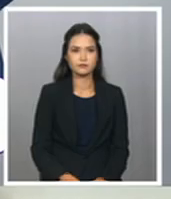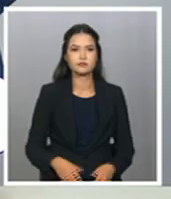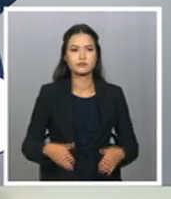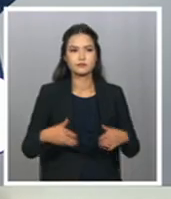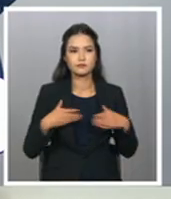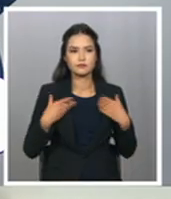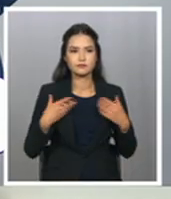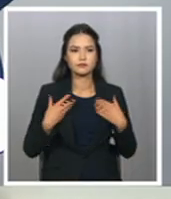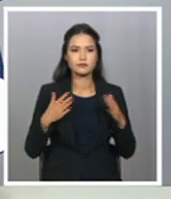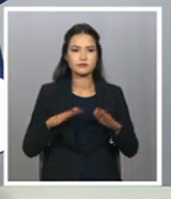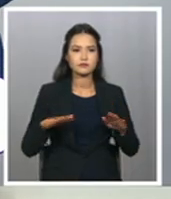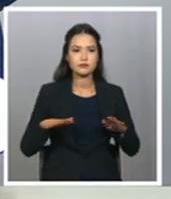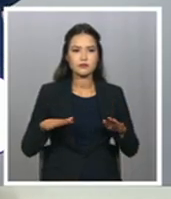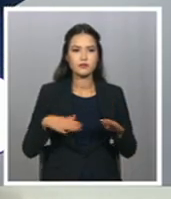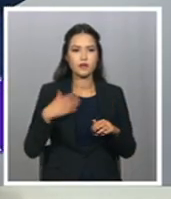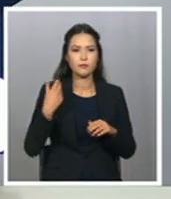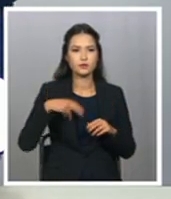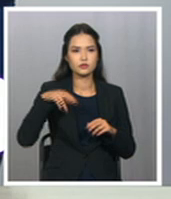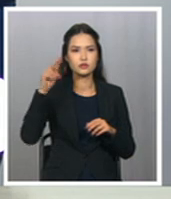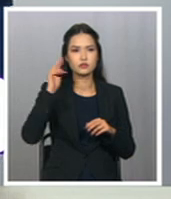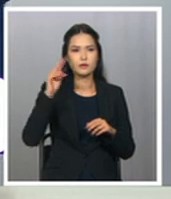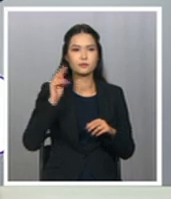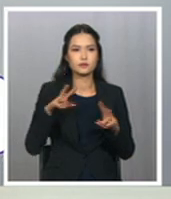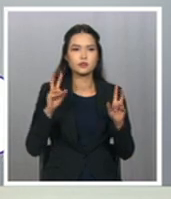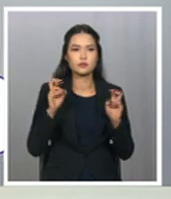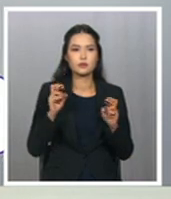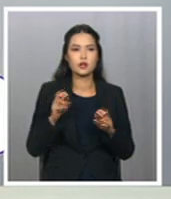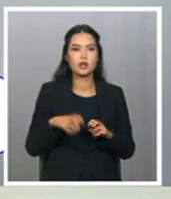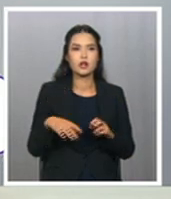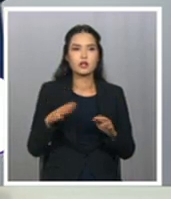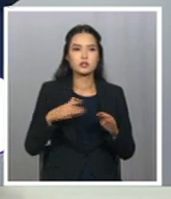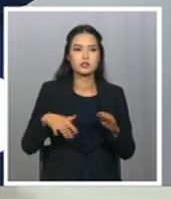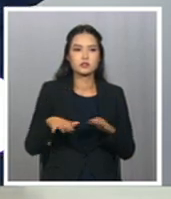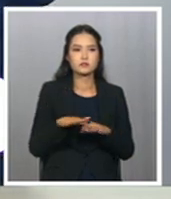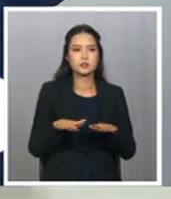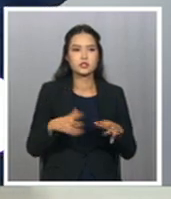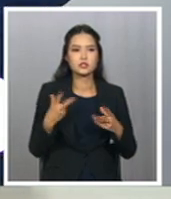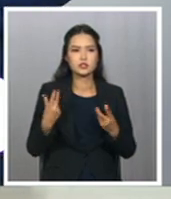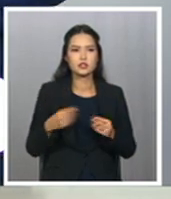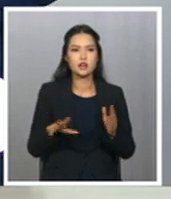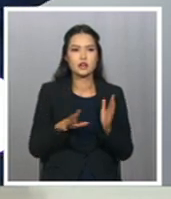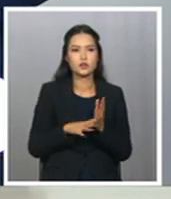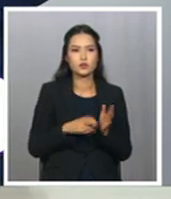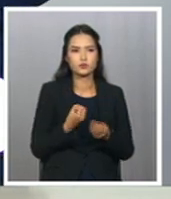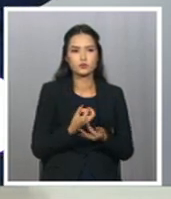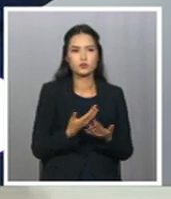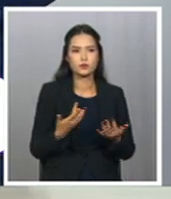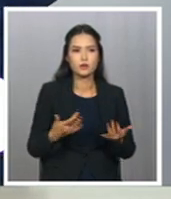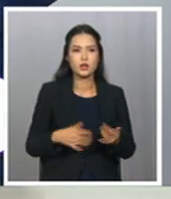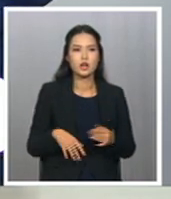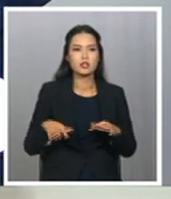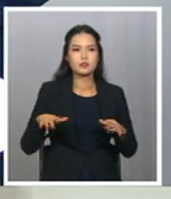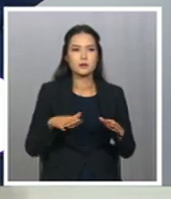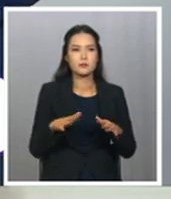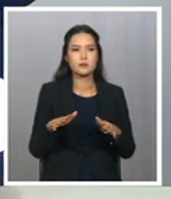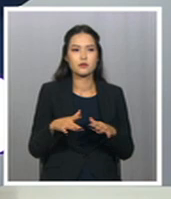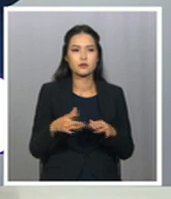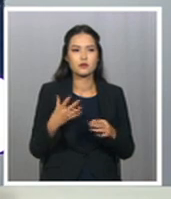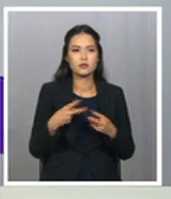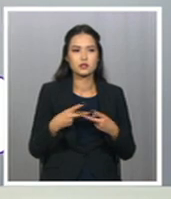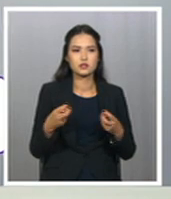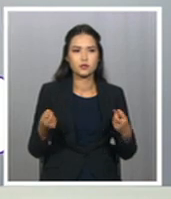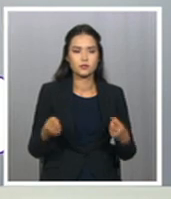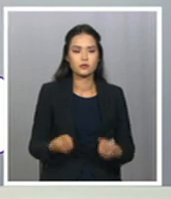Сәлеметсіздер ме оқушылар, бүгінгі сабағымыздың тақырыбы тербелістер кезіндегі энергияның түрленуі, тербелмелі қозғалыстың теңдеуі.